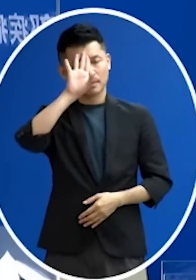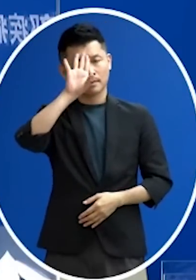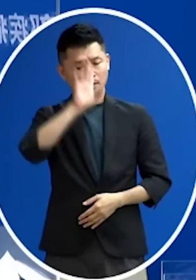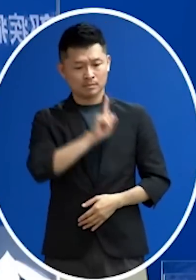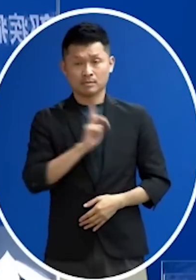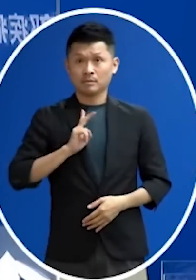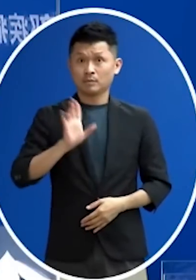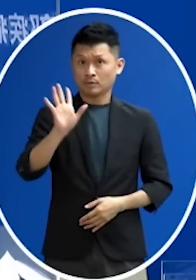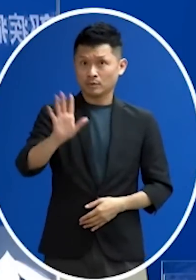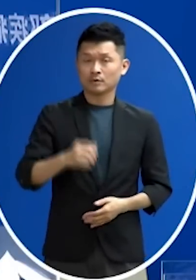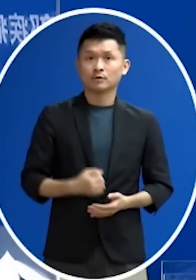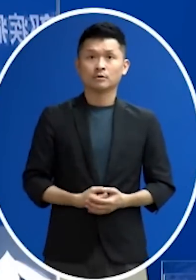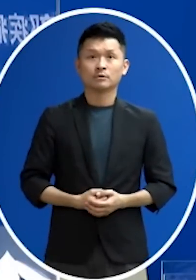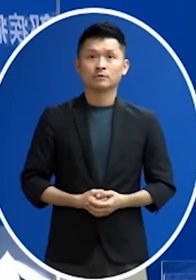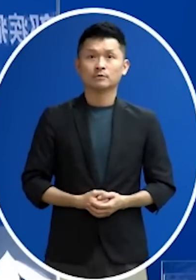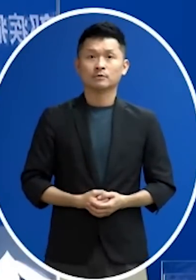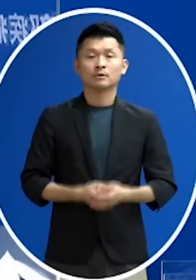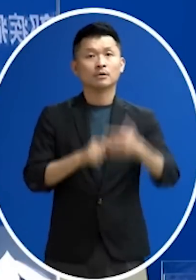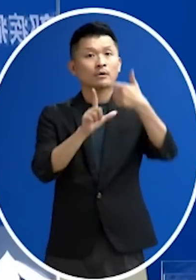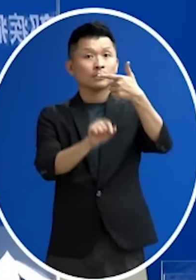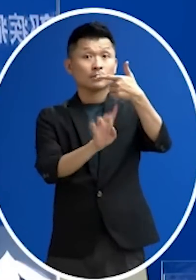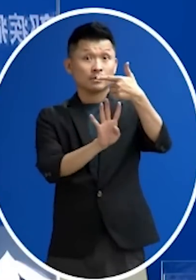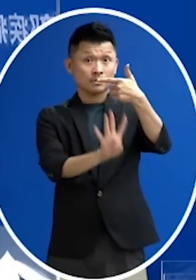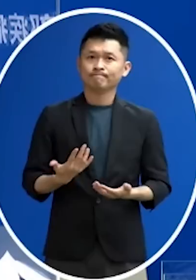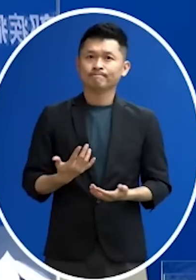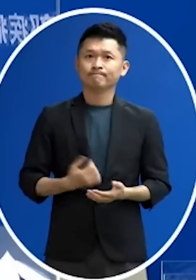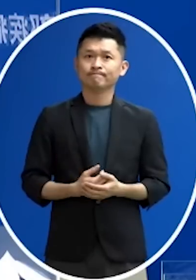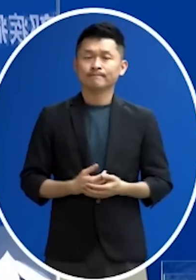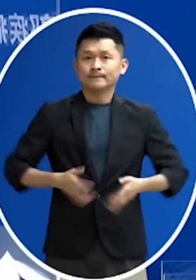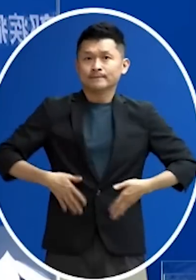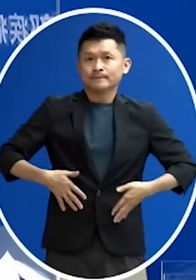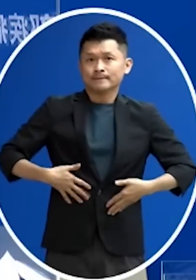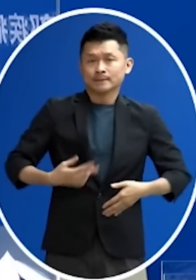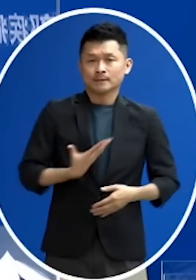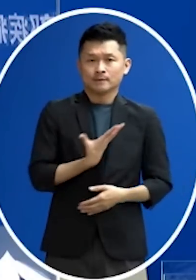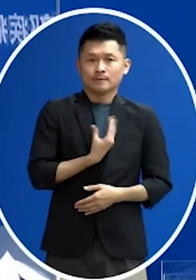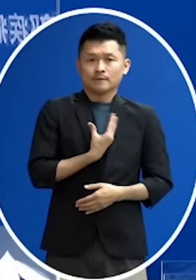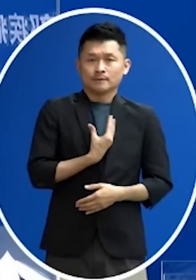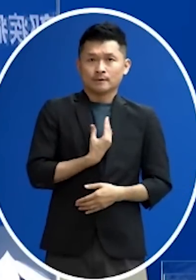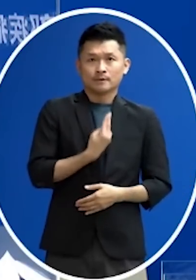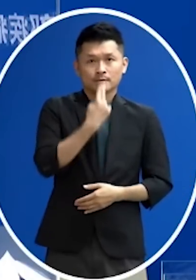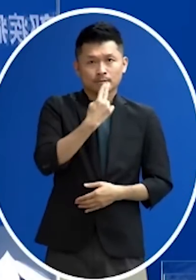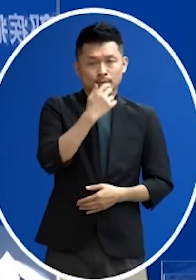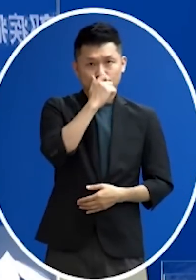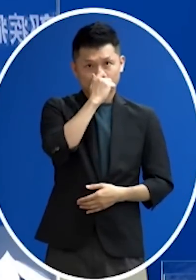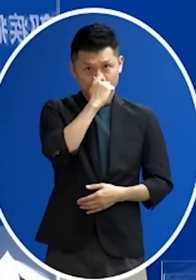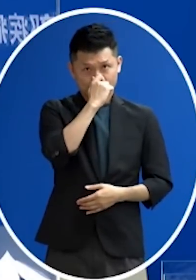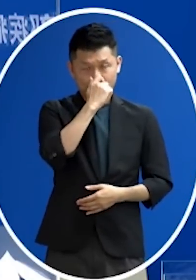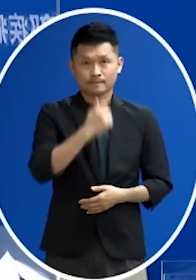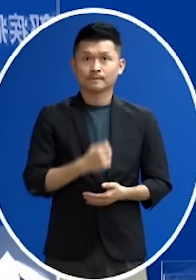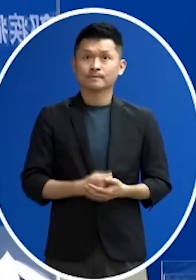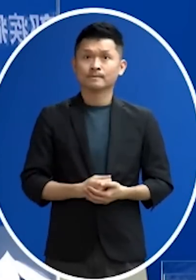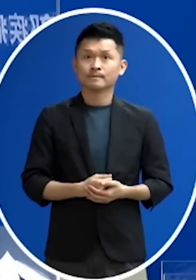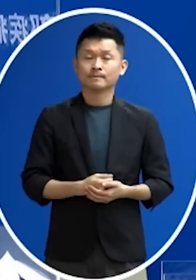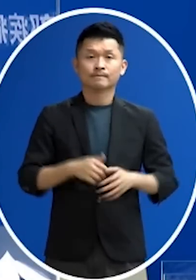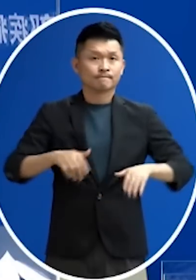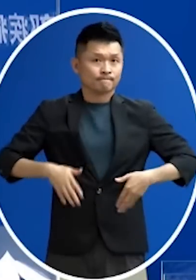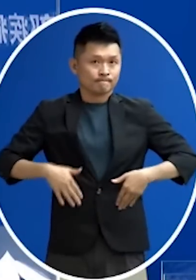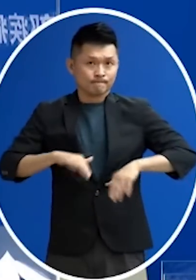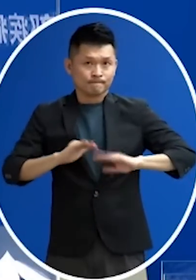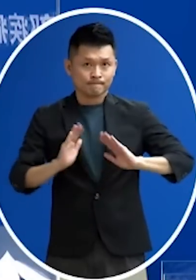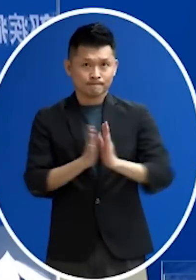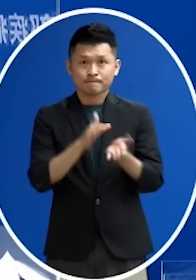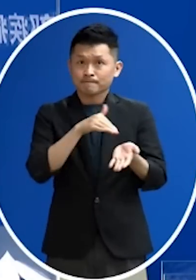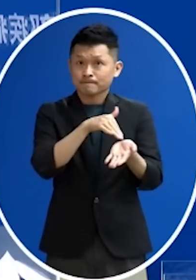哦。那他是在这个6月4号当天急性心肌梗塞的一些症状哦，那紧急送医之